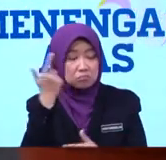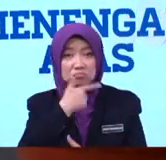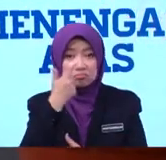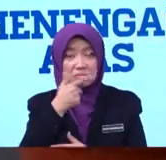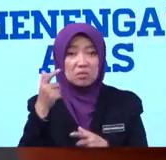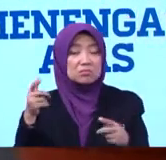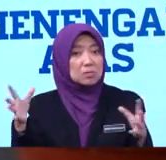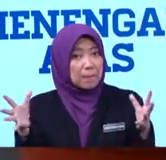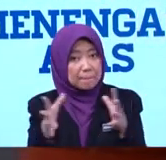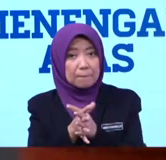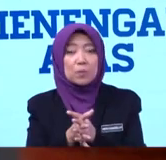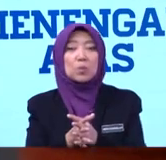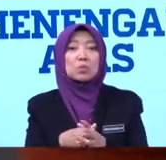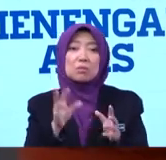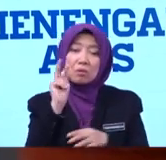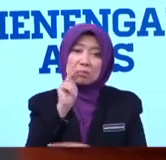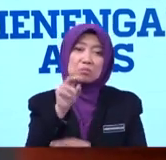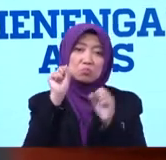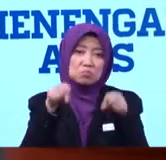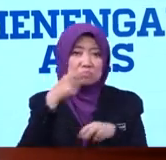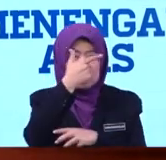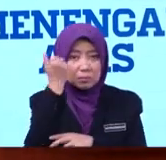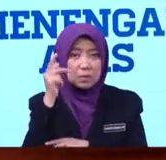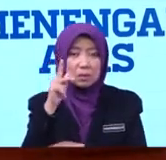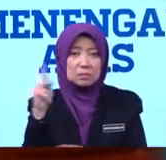yang sama nanti boleh menyebabkan